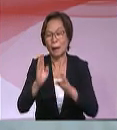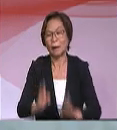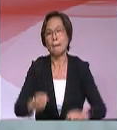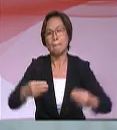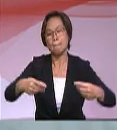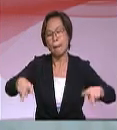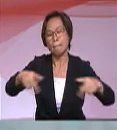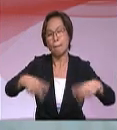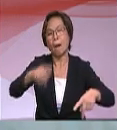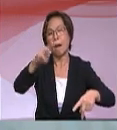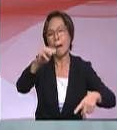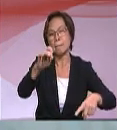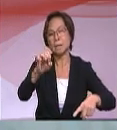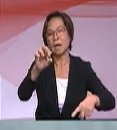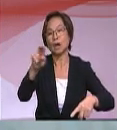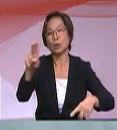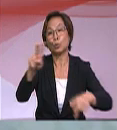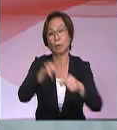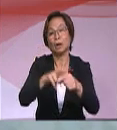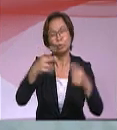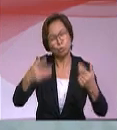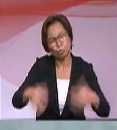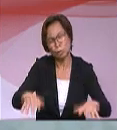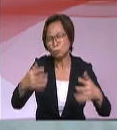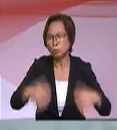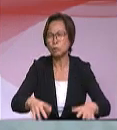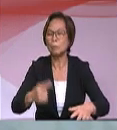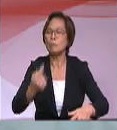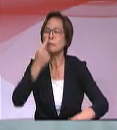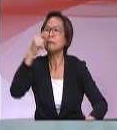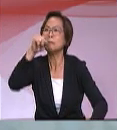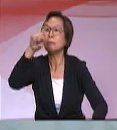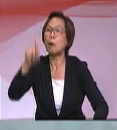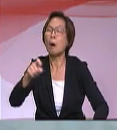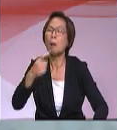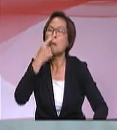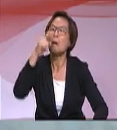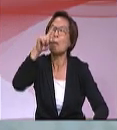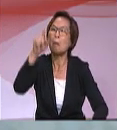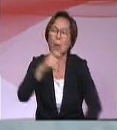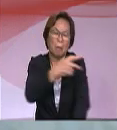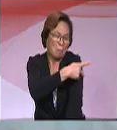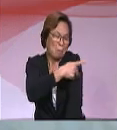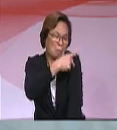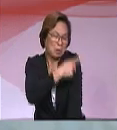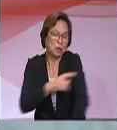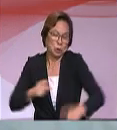pasar Meru Klang. Dia telah menjalani saringan di sebuah pusat perubatan